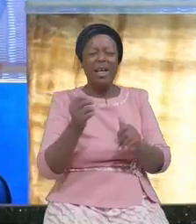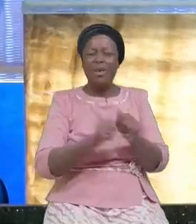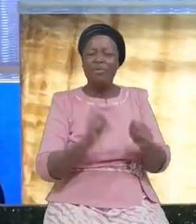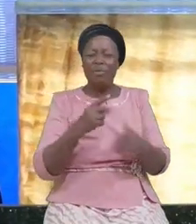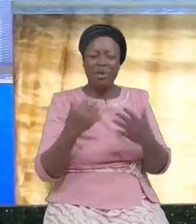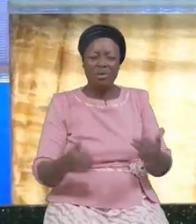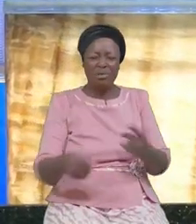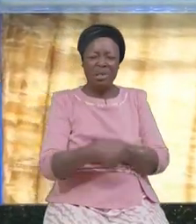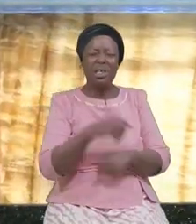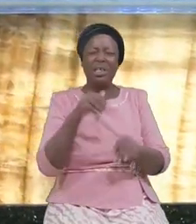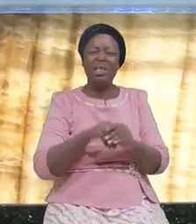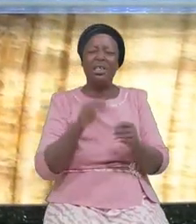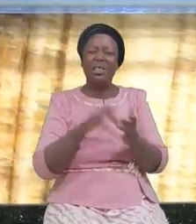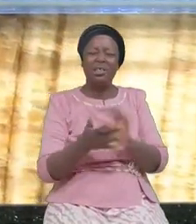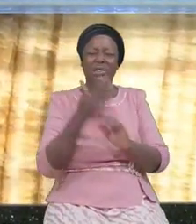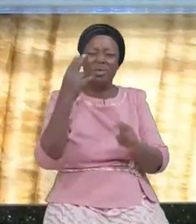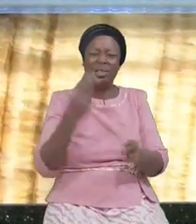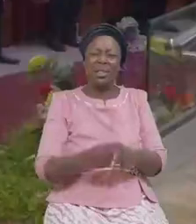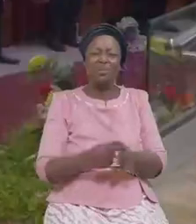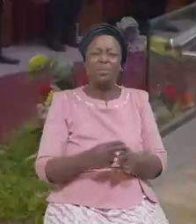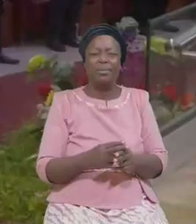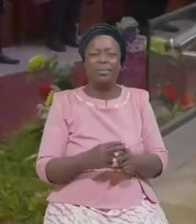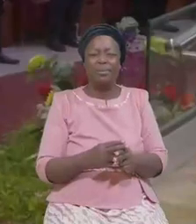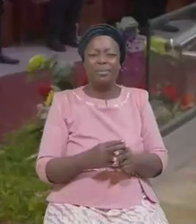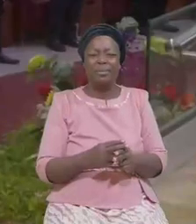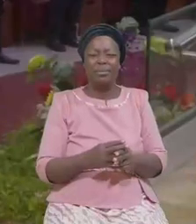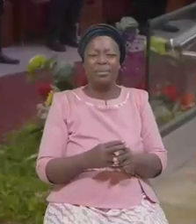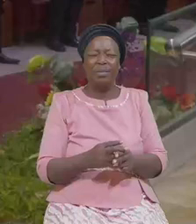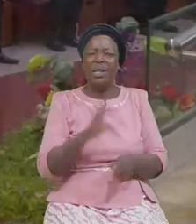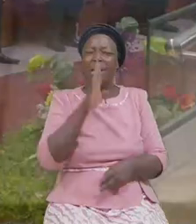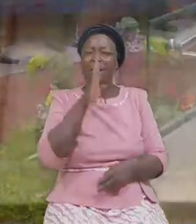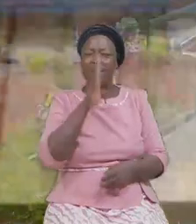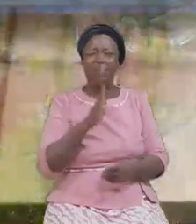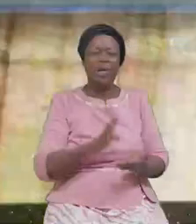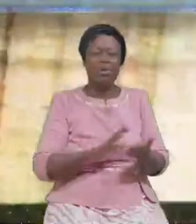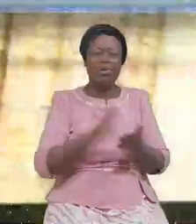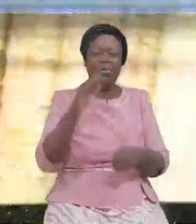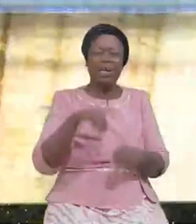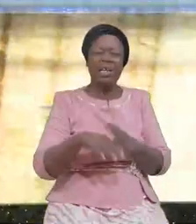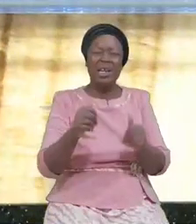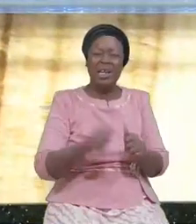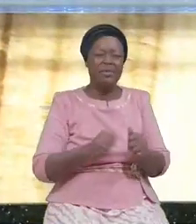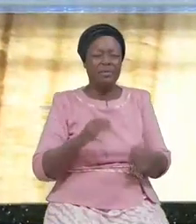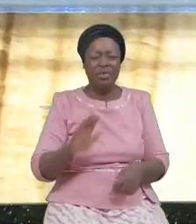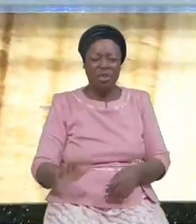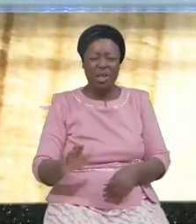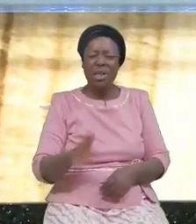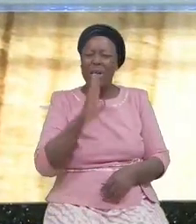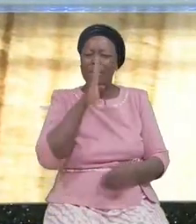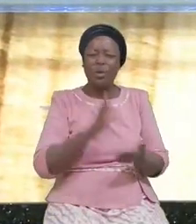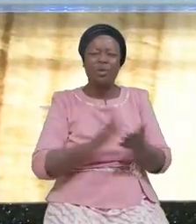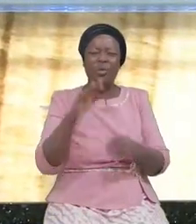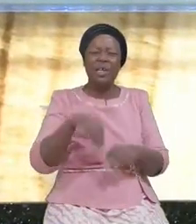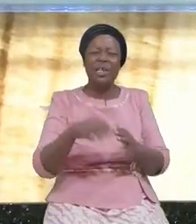partout, au nom de Jésus. Sois glorifié dans tous les enfants, sois glorifié dans toutes les jeunes,